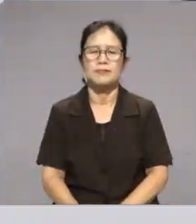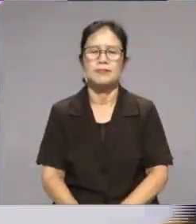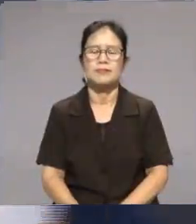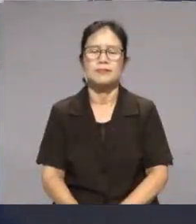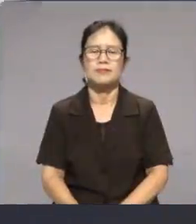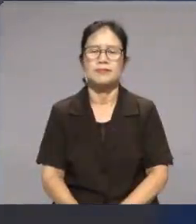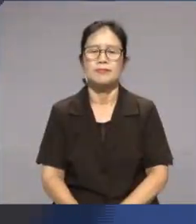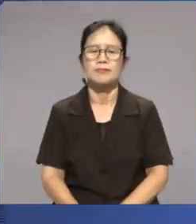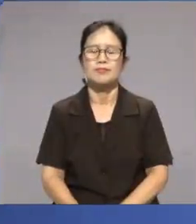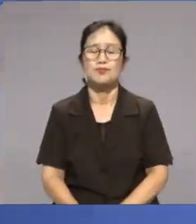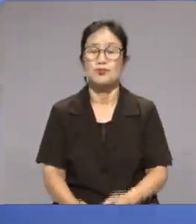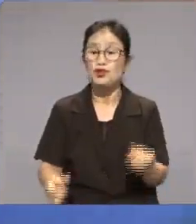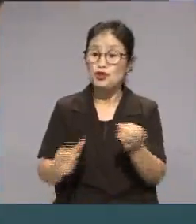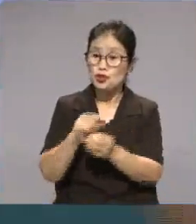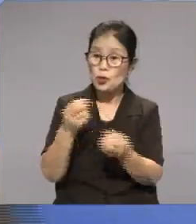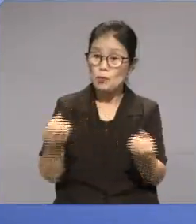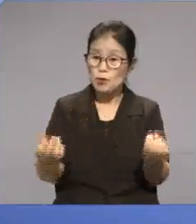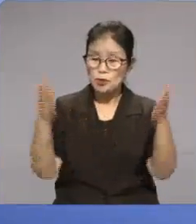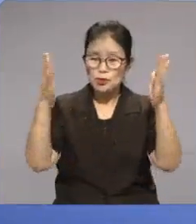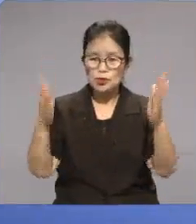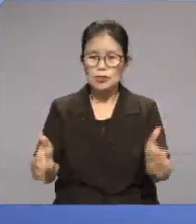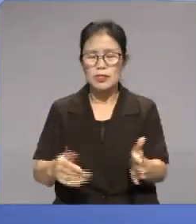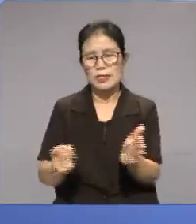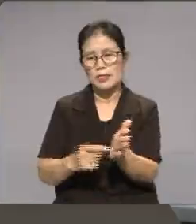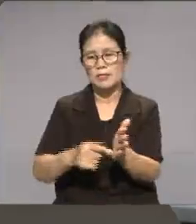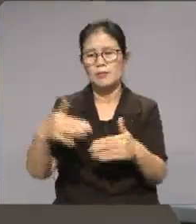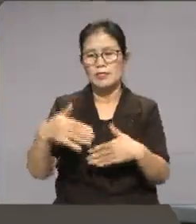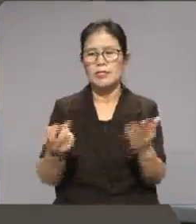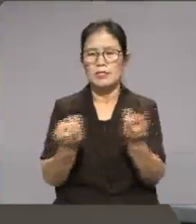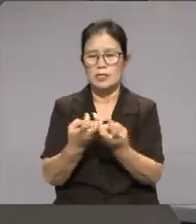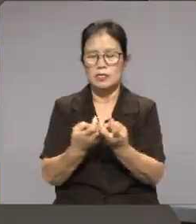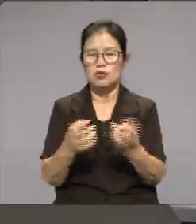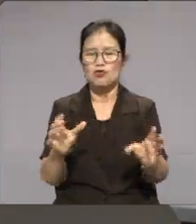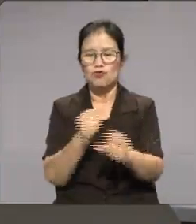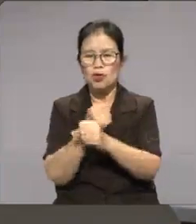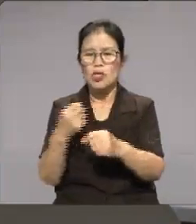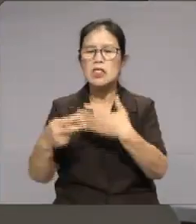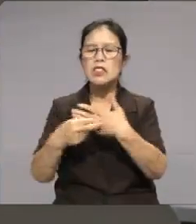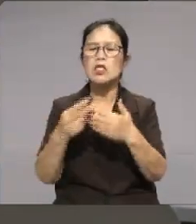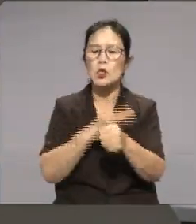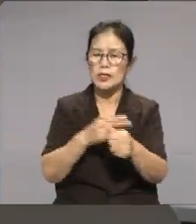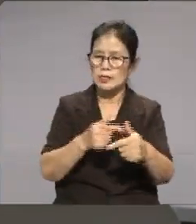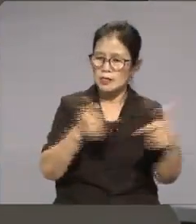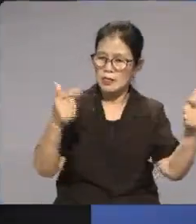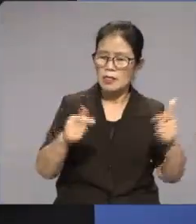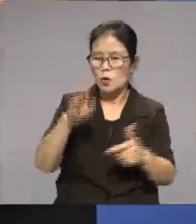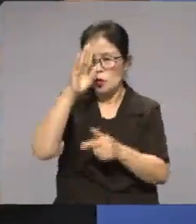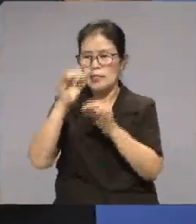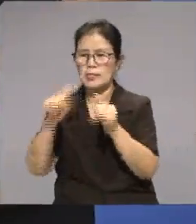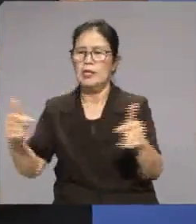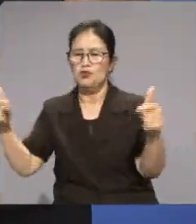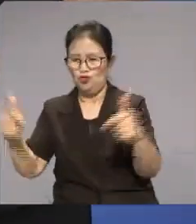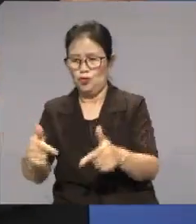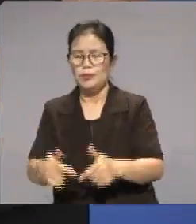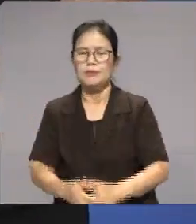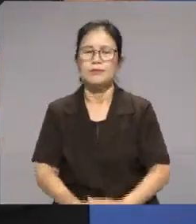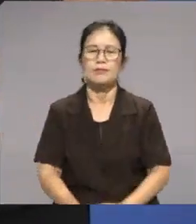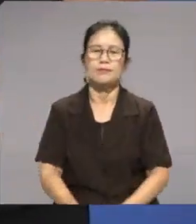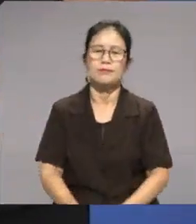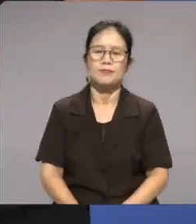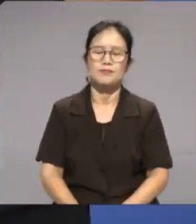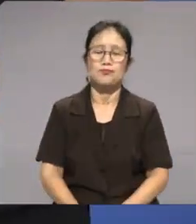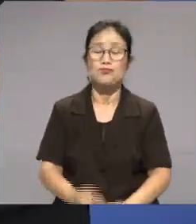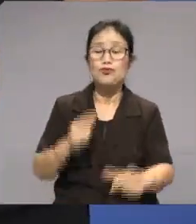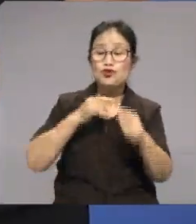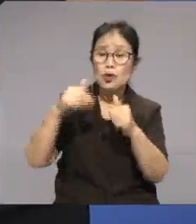기자입니다 추석 명절 연휴 기간 응급실 대책의 핵심은 의로 영향은 늘리고 환자는 줄이는 것입니다